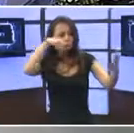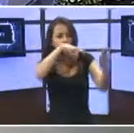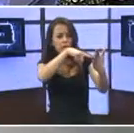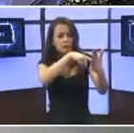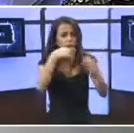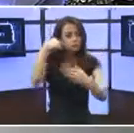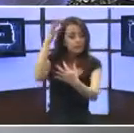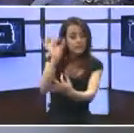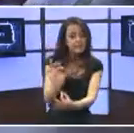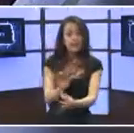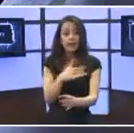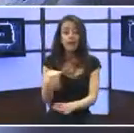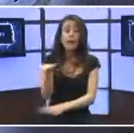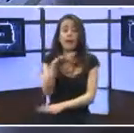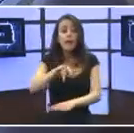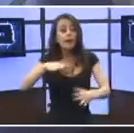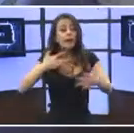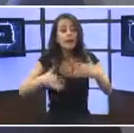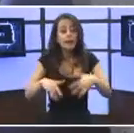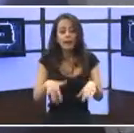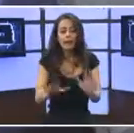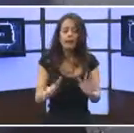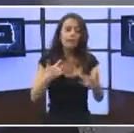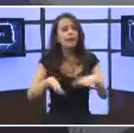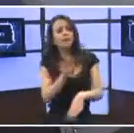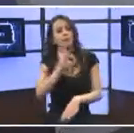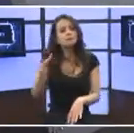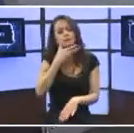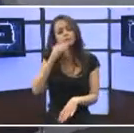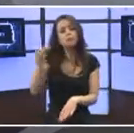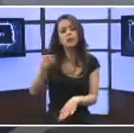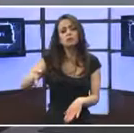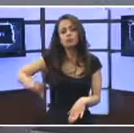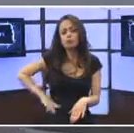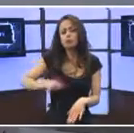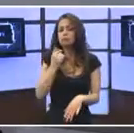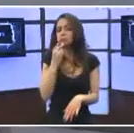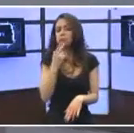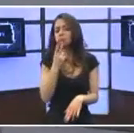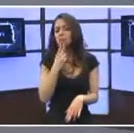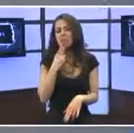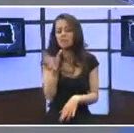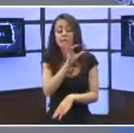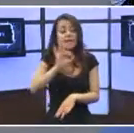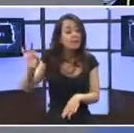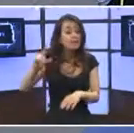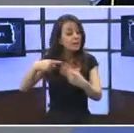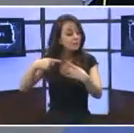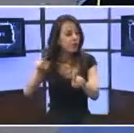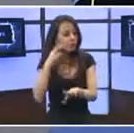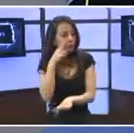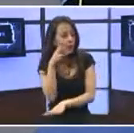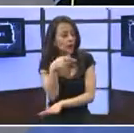evet, her engelli, engelsiz, genç, çocuk, kadın, erkek hiçbir fark